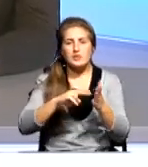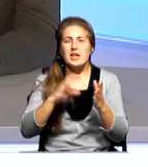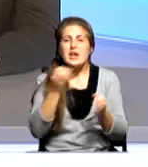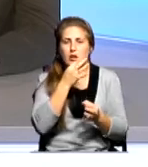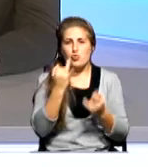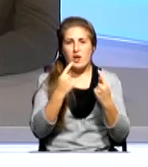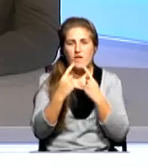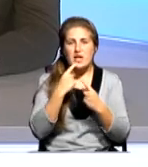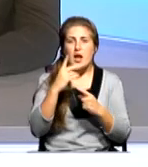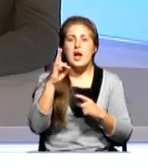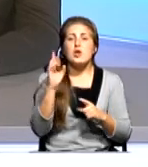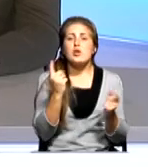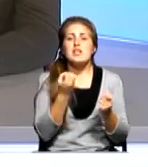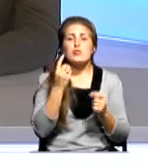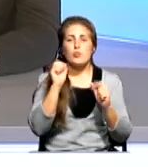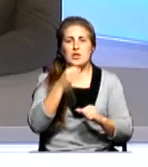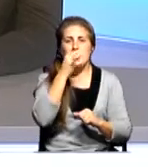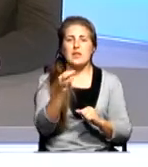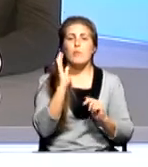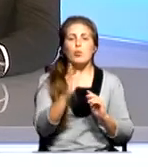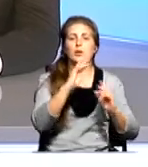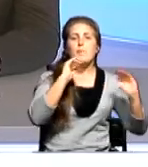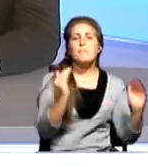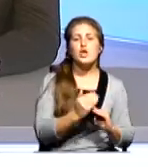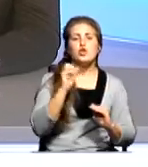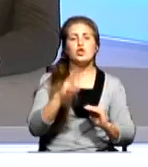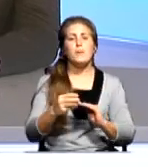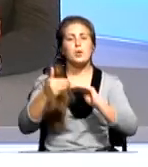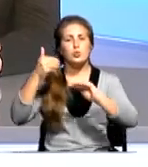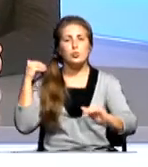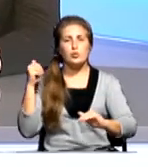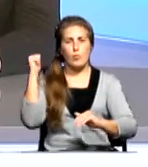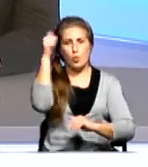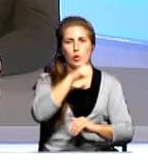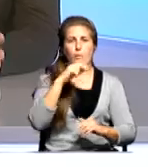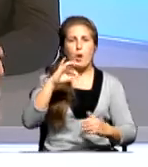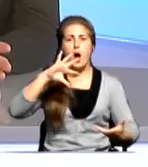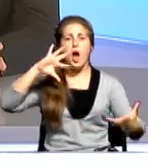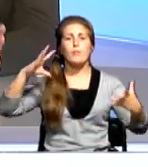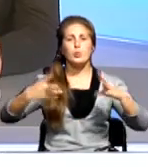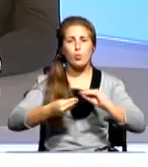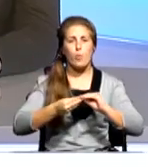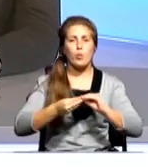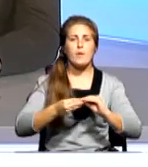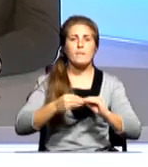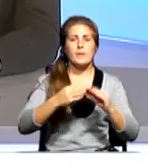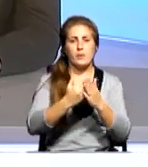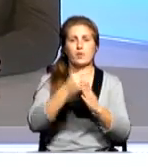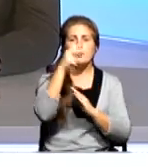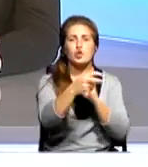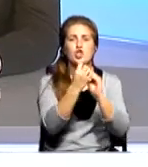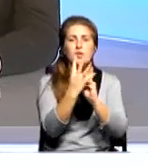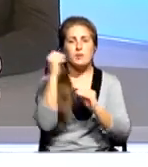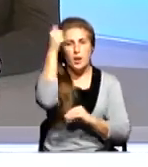сказать что он будет намного меньше даже предыдущего года до по объему то есть четырнадцатом году